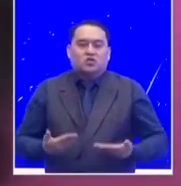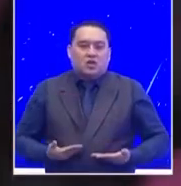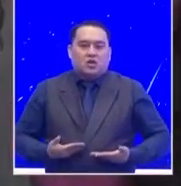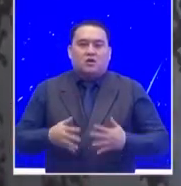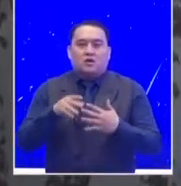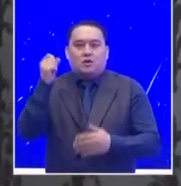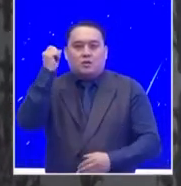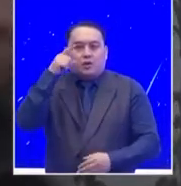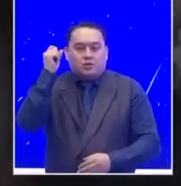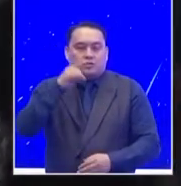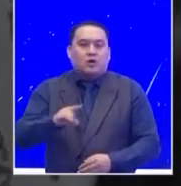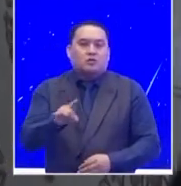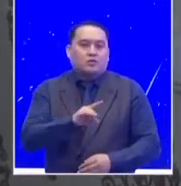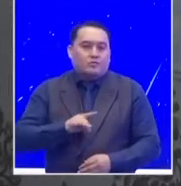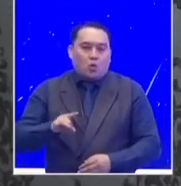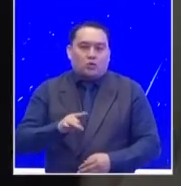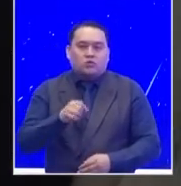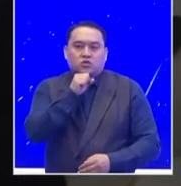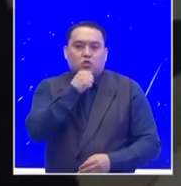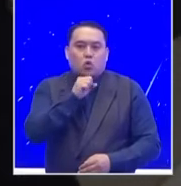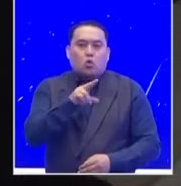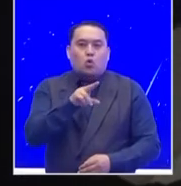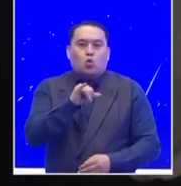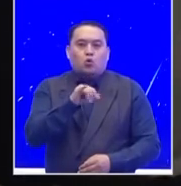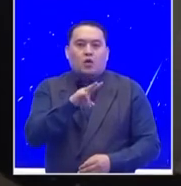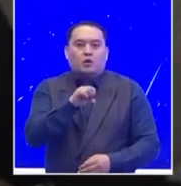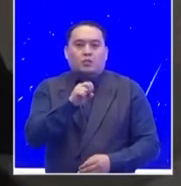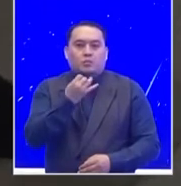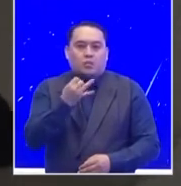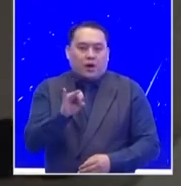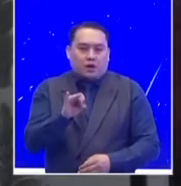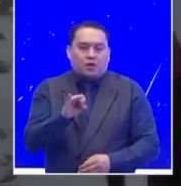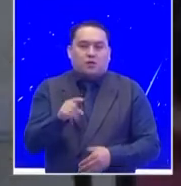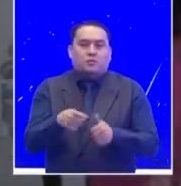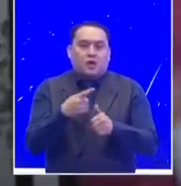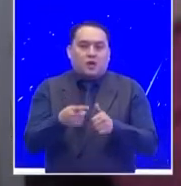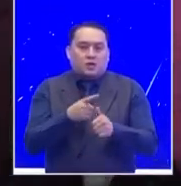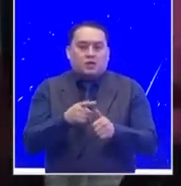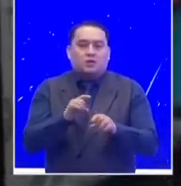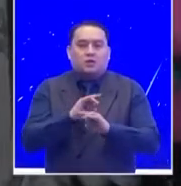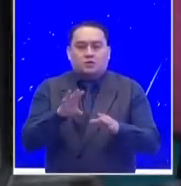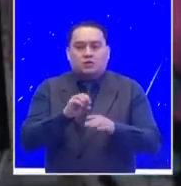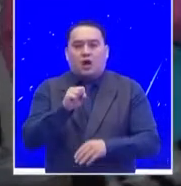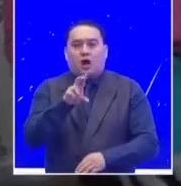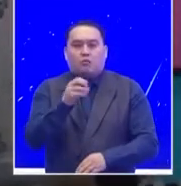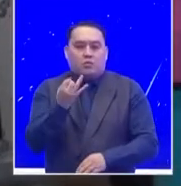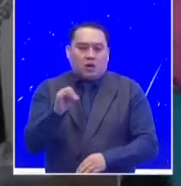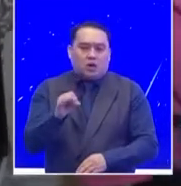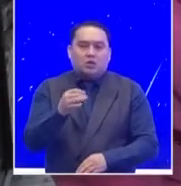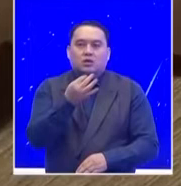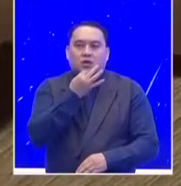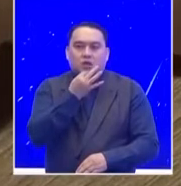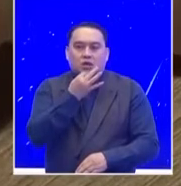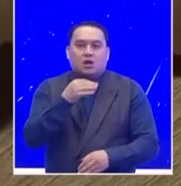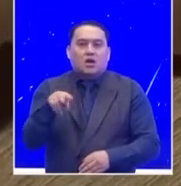Бактубай Искельдинского района. Дедушку звали Кунанбай, поэтому родители недолго думали с моим именем, говорит Абай. С раннего детства есть